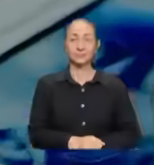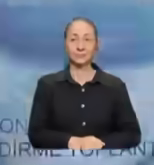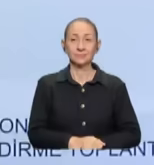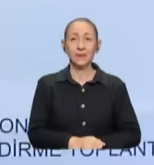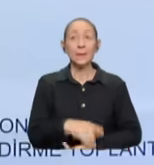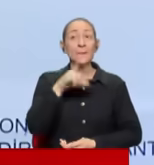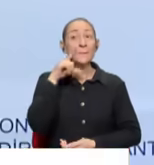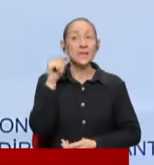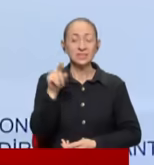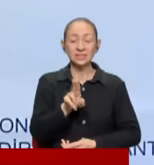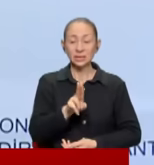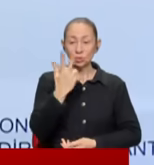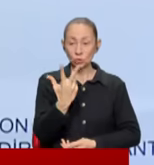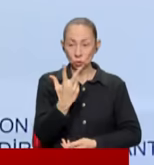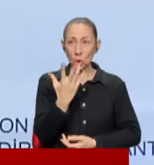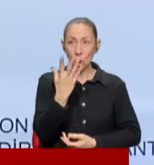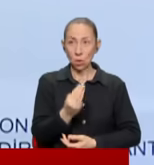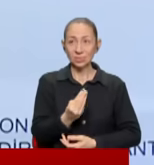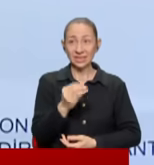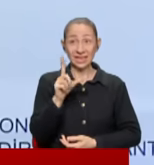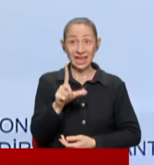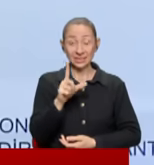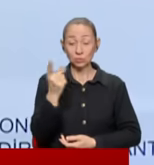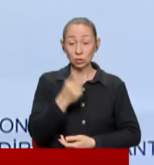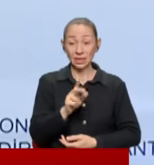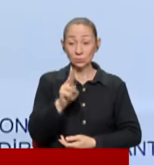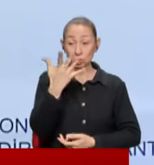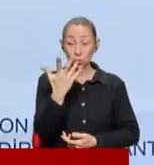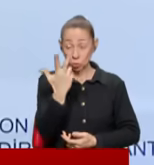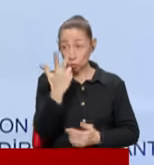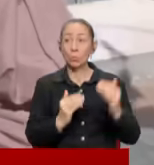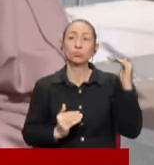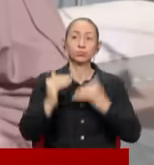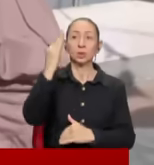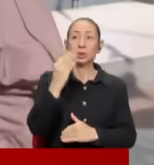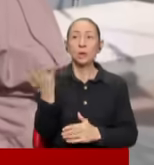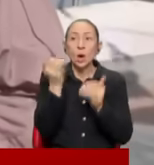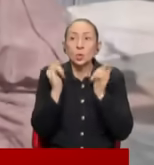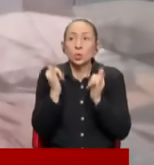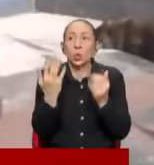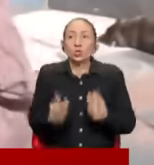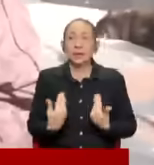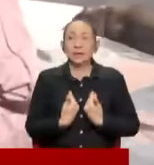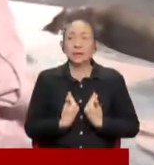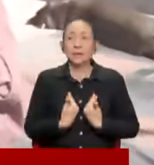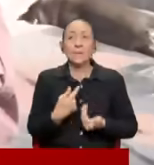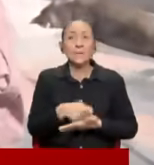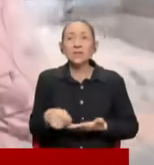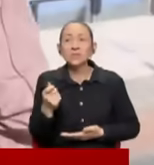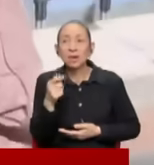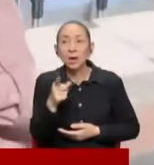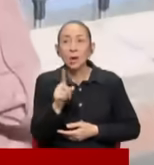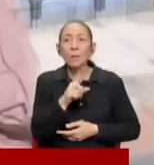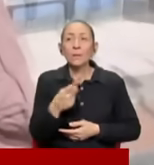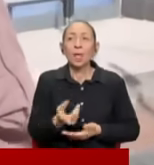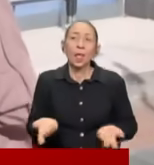efendim. Mayıs'ta 73 olması lazım. %73'te zirve yapacağını. Daha kötü duruma düşeceğiz. Ne kadar maaş alıyorsun?